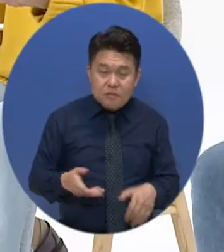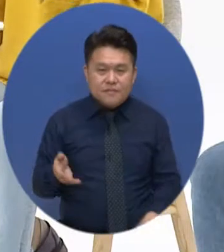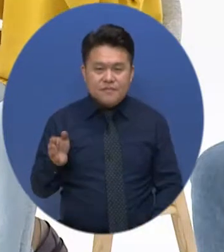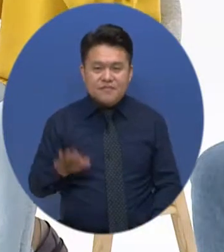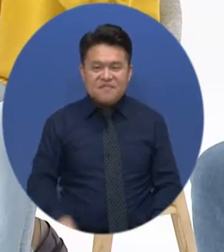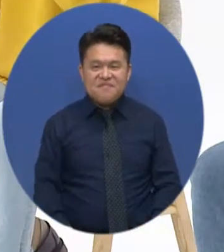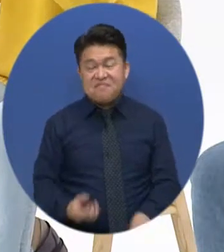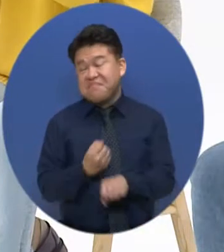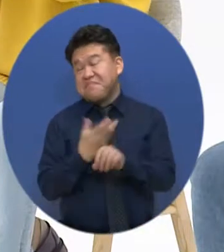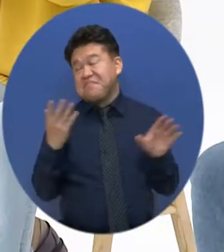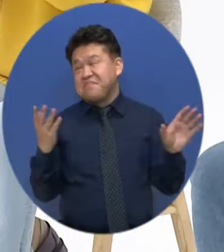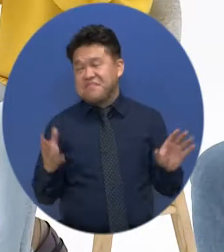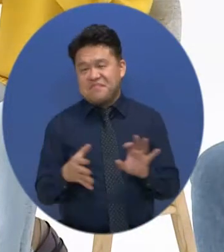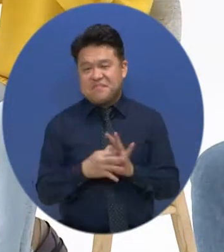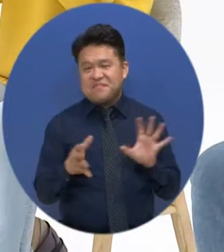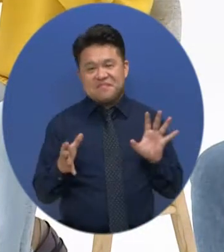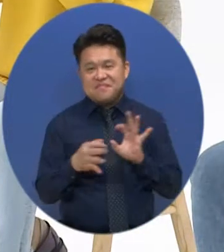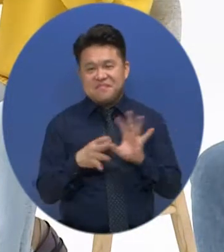뭐 어쩌냐